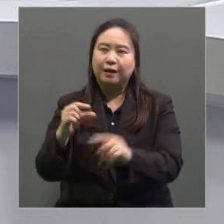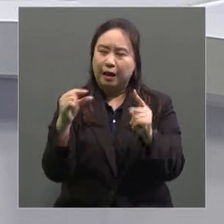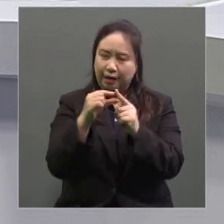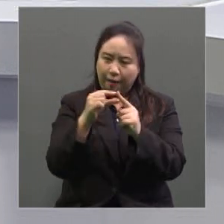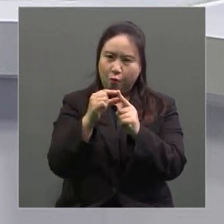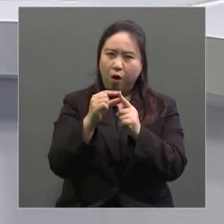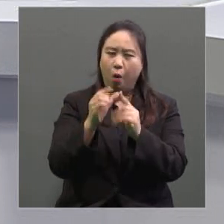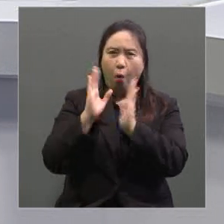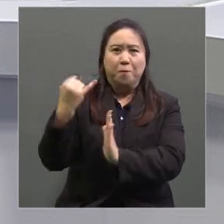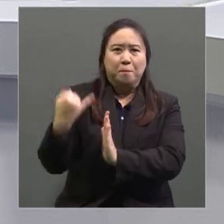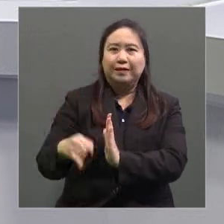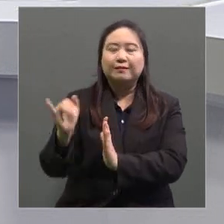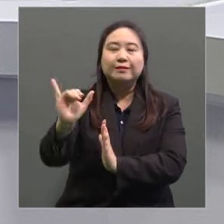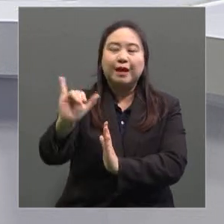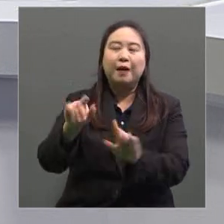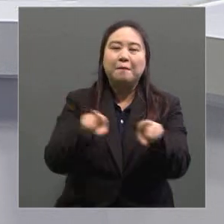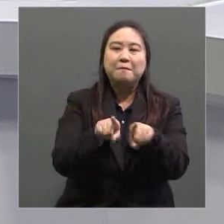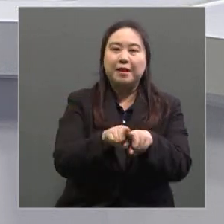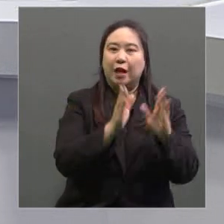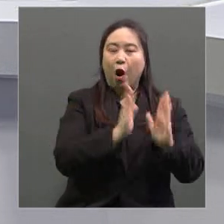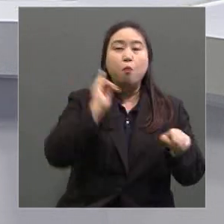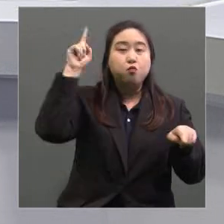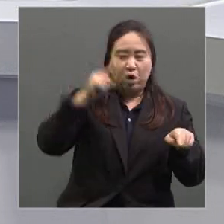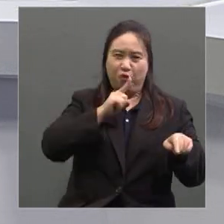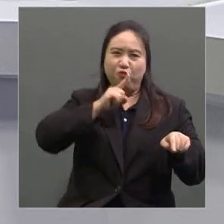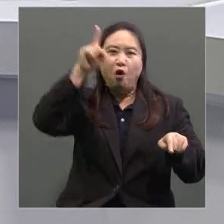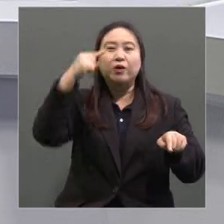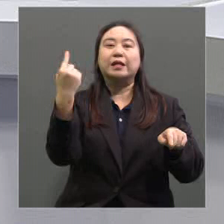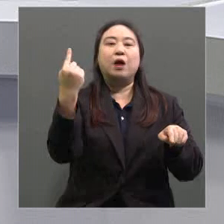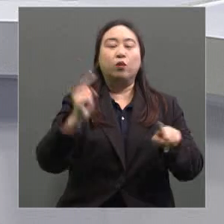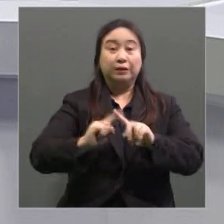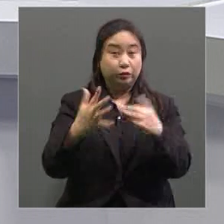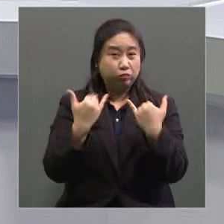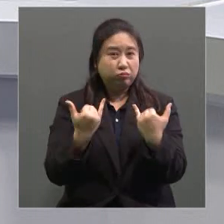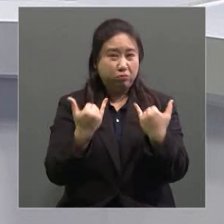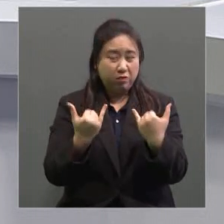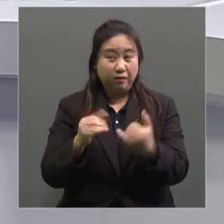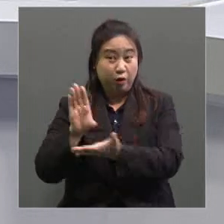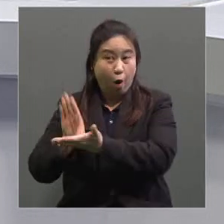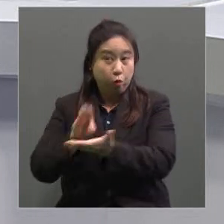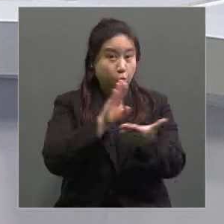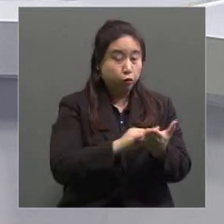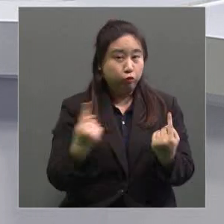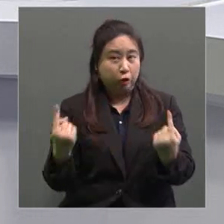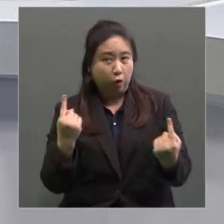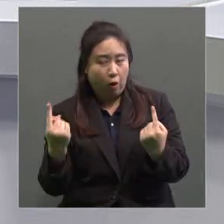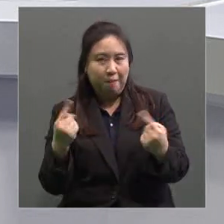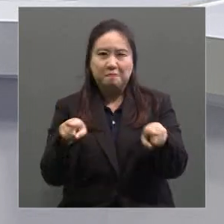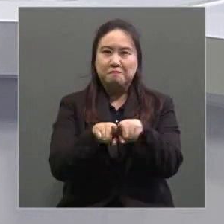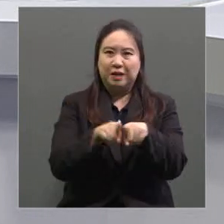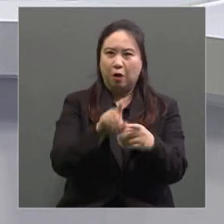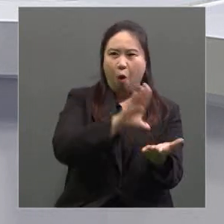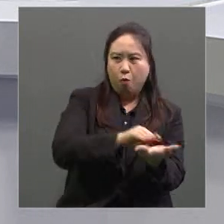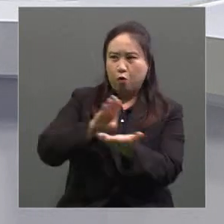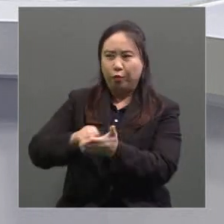ก็ยังไม่ได้ตอนนี้เป็นเพียงผู้ถูกกล่าวหาทีนี้ตอนนี้มันกลายเป็นว่าทั้งสองฝั่งข้อมูลทั้งสองด้านเป็นข้อเท็จจริง2ชุดเพราะฉ